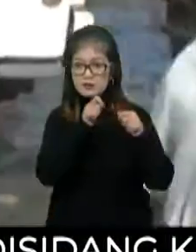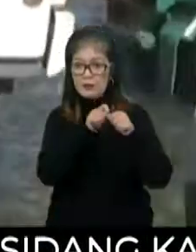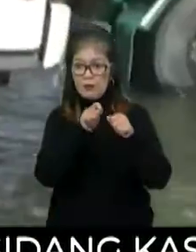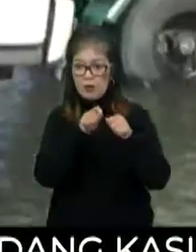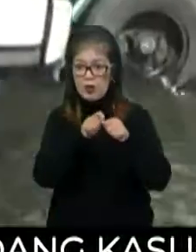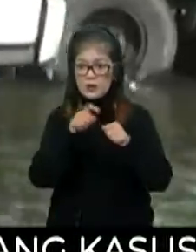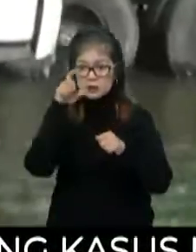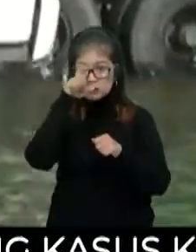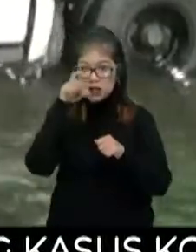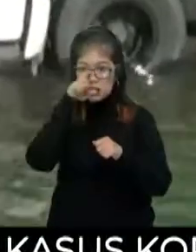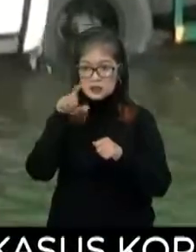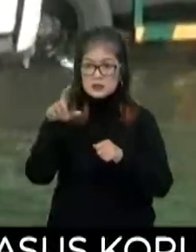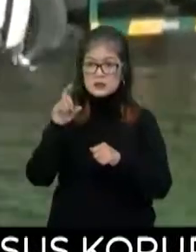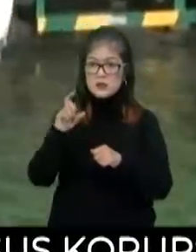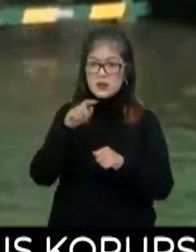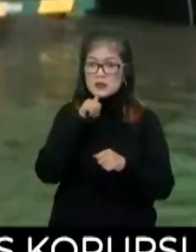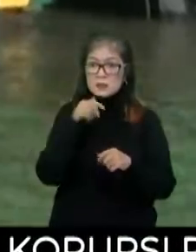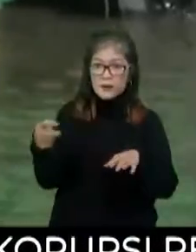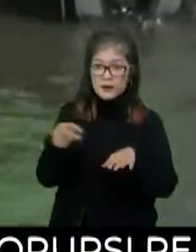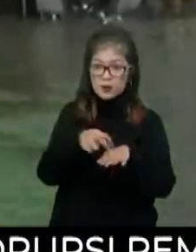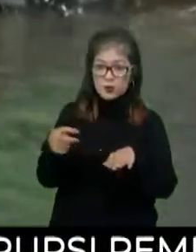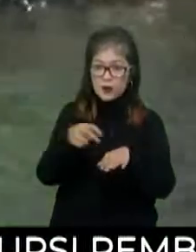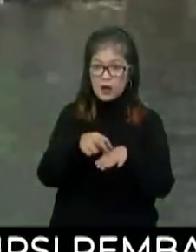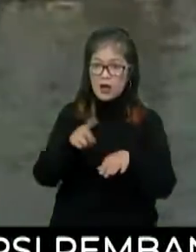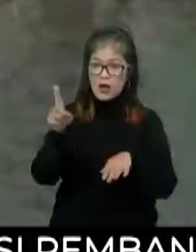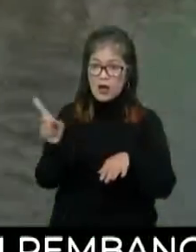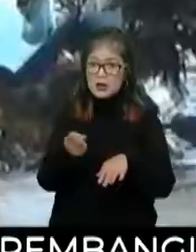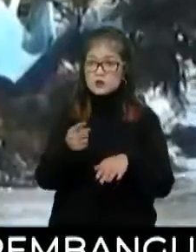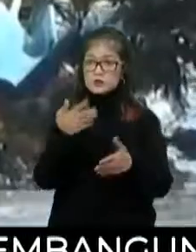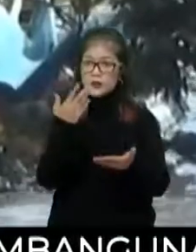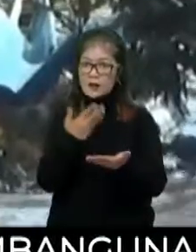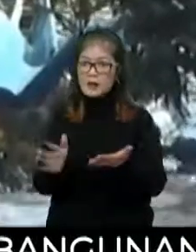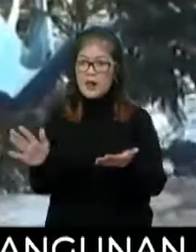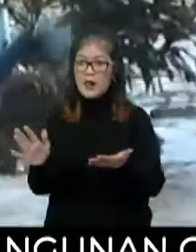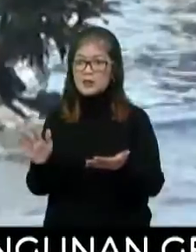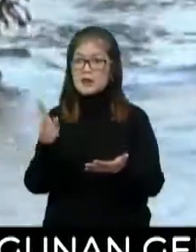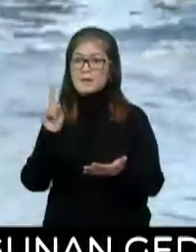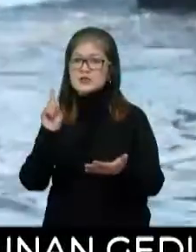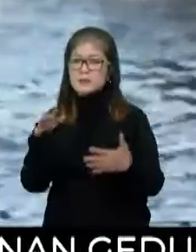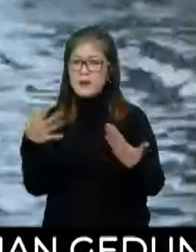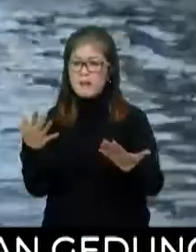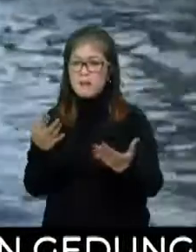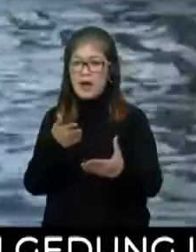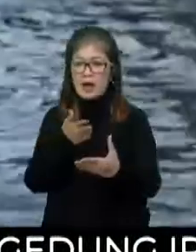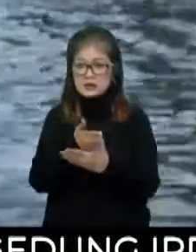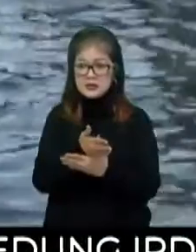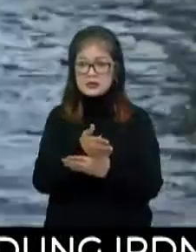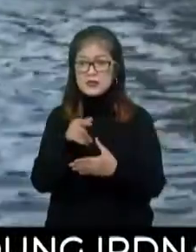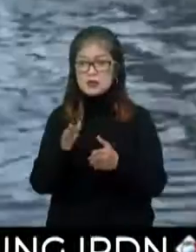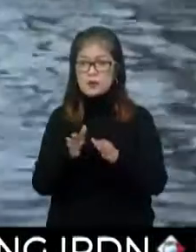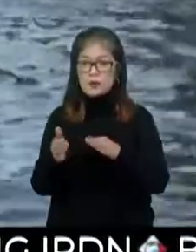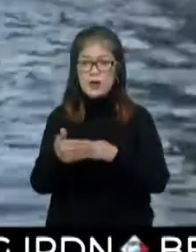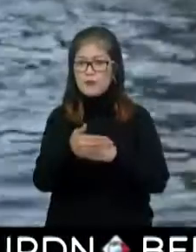Calon penumpang yang akan menuju Pulau Kalimantan harus membatalkan perjalanan akibat sulitnya akses menuju pelabuhan.